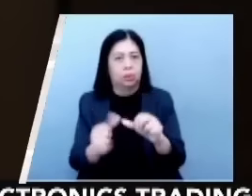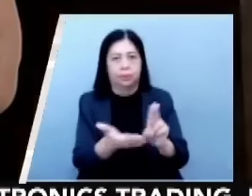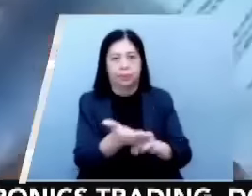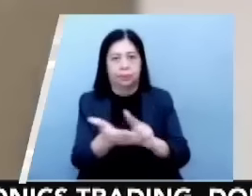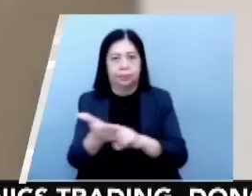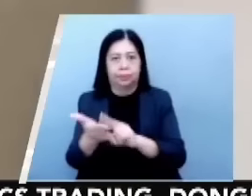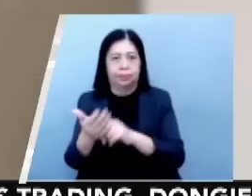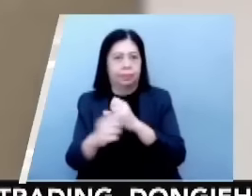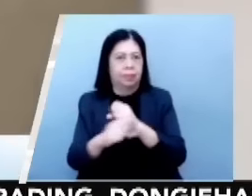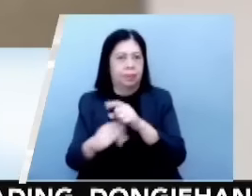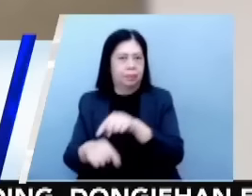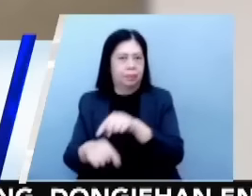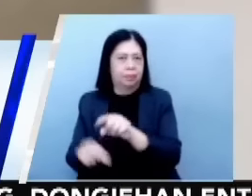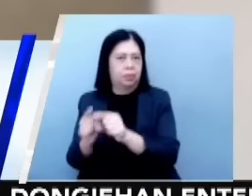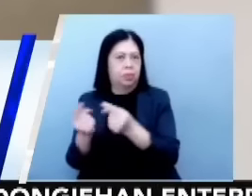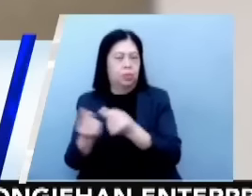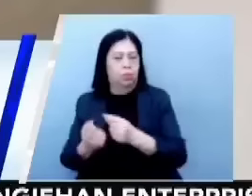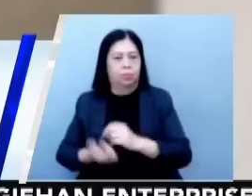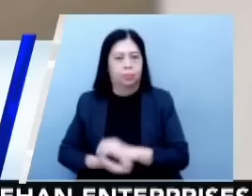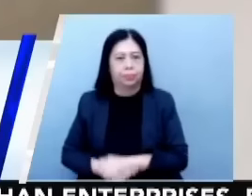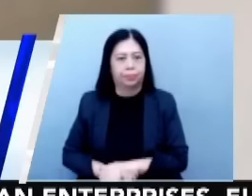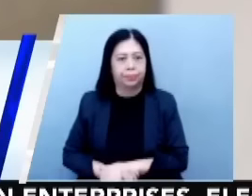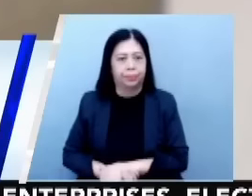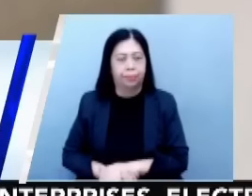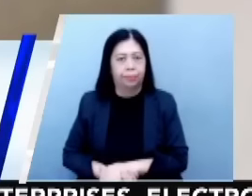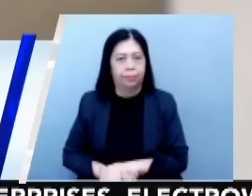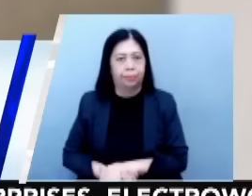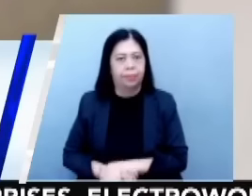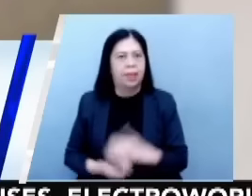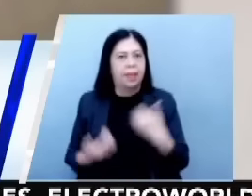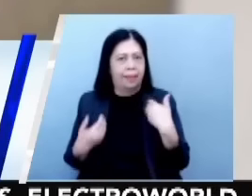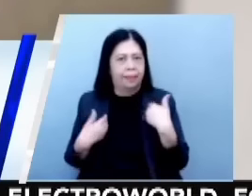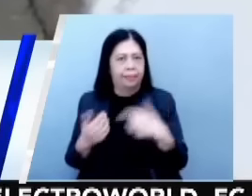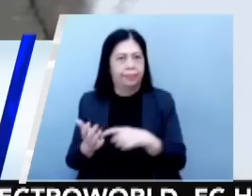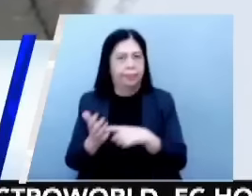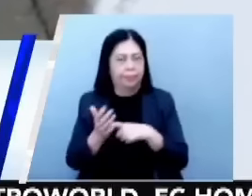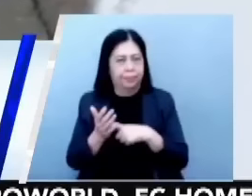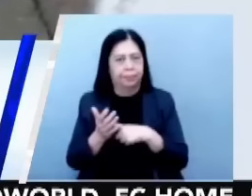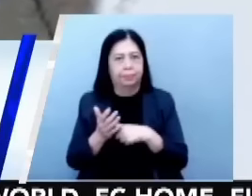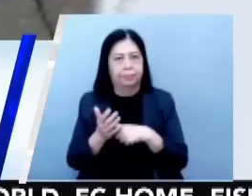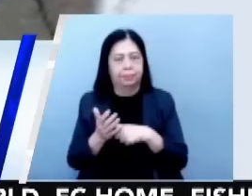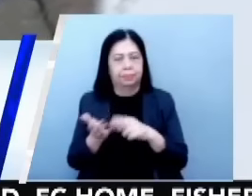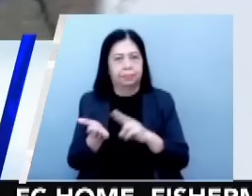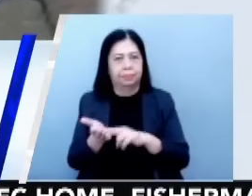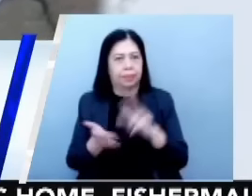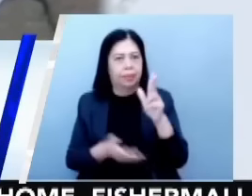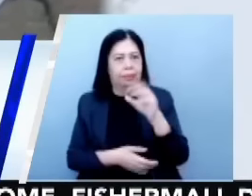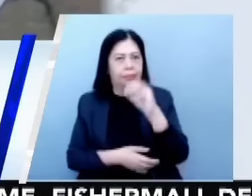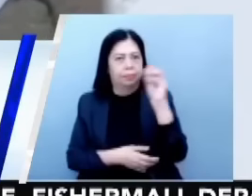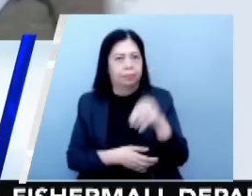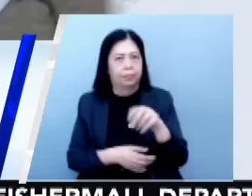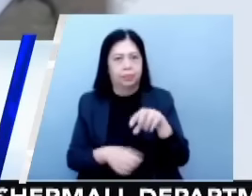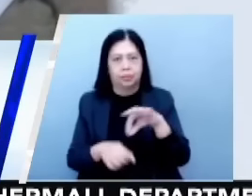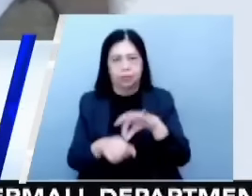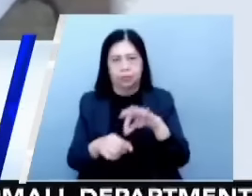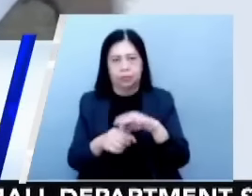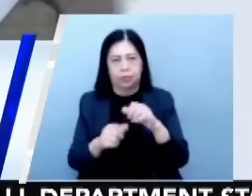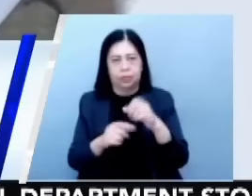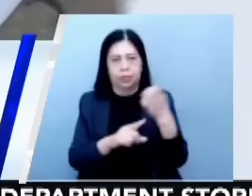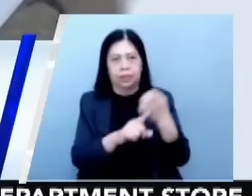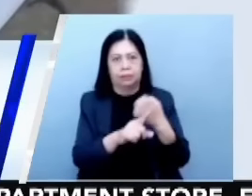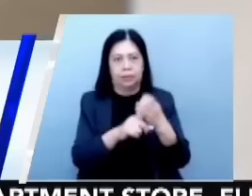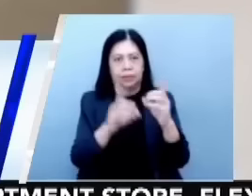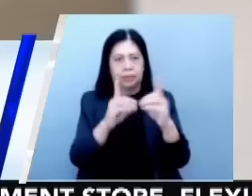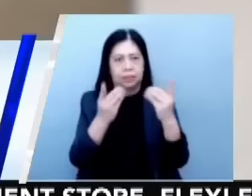grupo. Meron na umanong required na pirmang katumbas ng 3% ng mga botante sa kada distrito sa